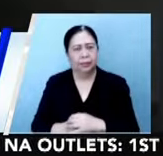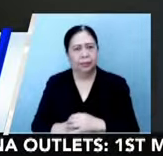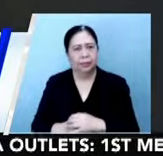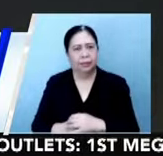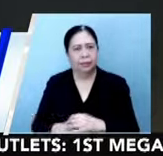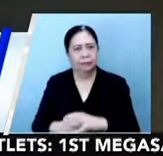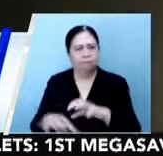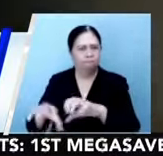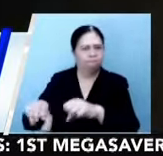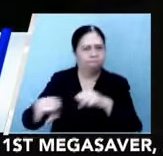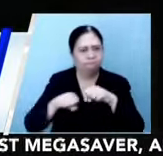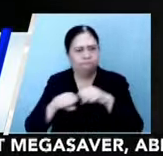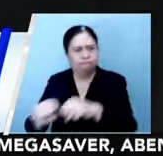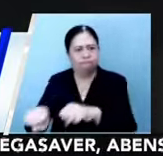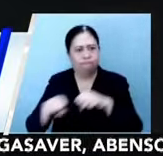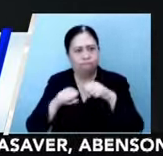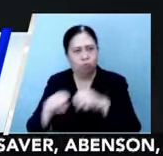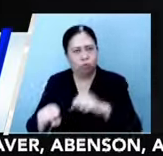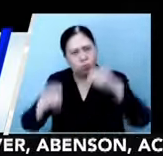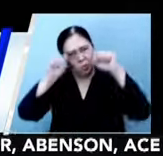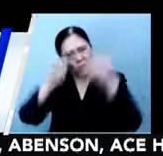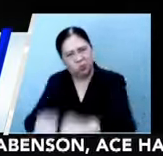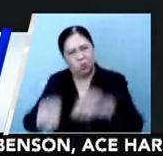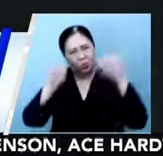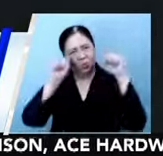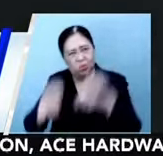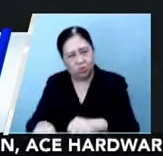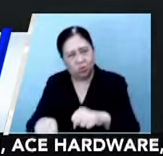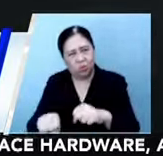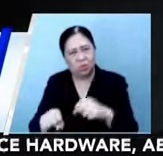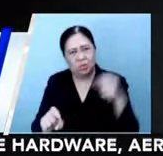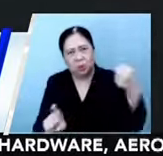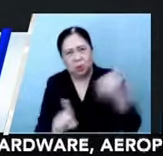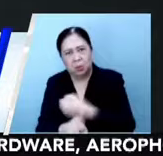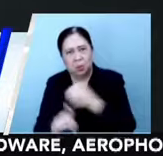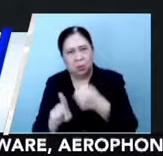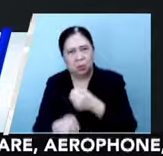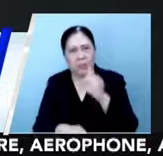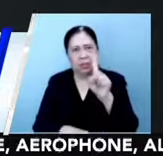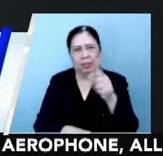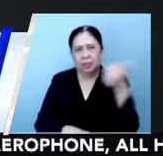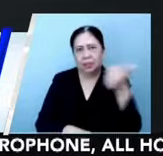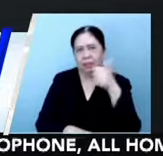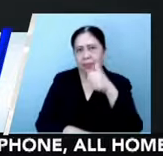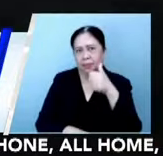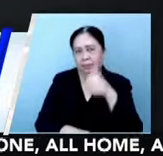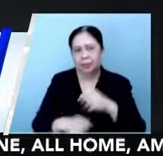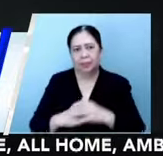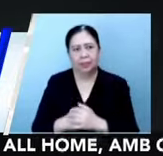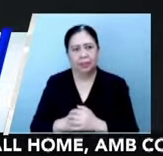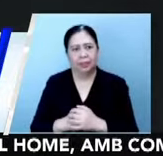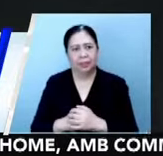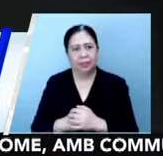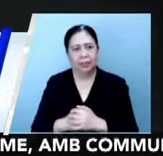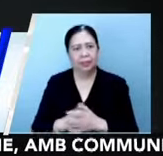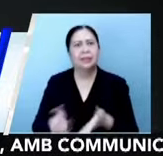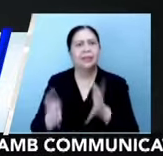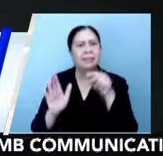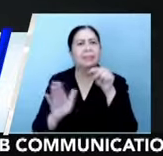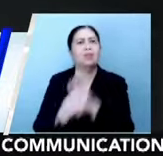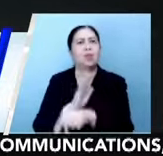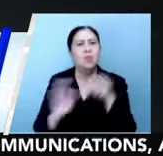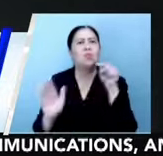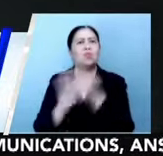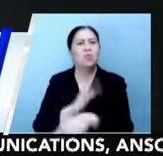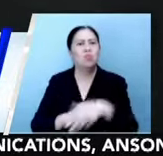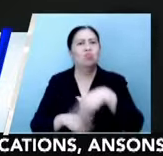Sinasabunutan, inuuntog at ginugulpi ng isa pang babae. Patayin mo! Patayin mo yan! Patayin mo!